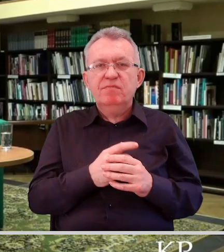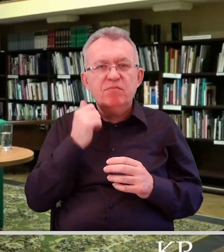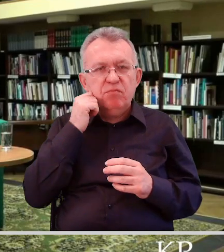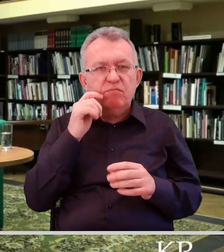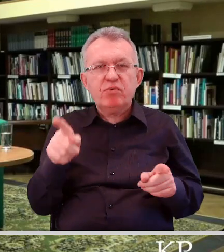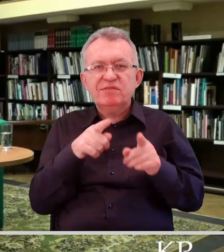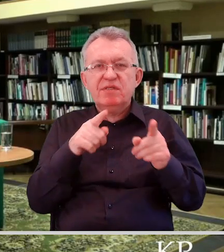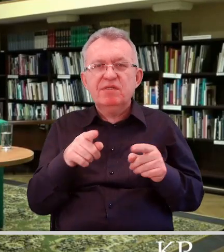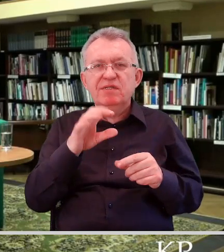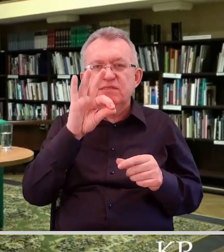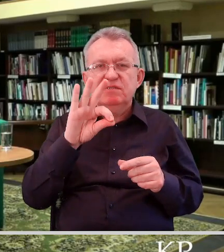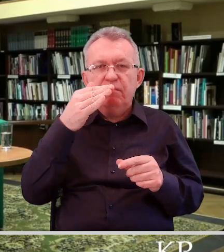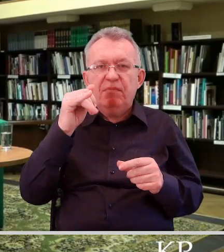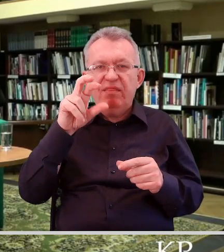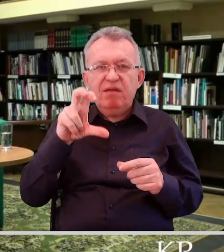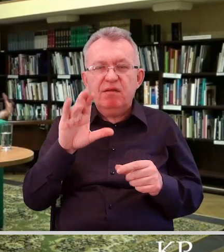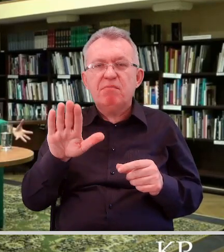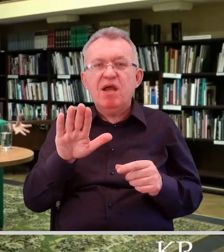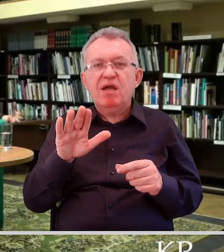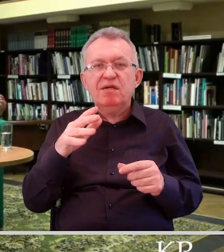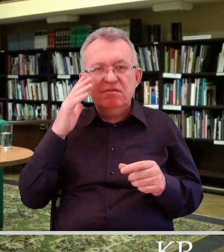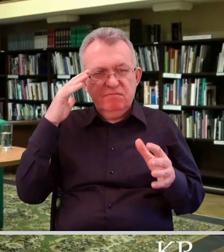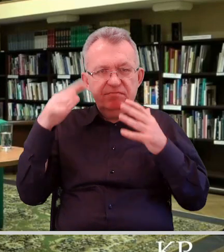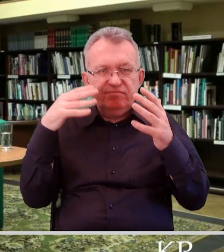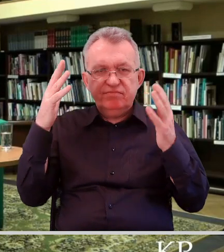nazywa, Patti Smith chyba, która ma taką szopę